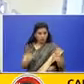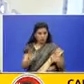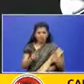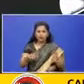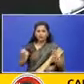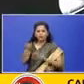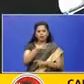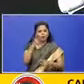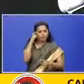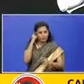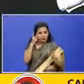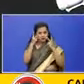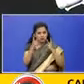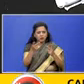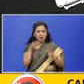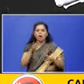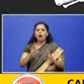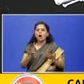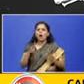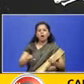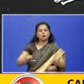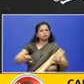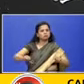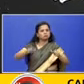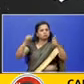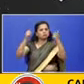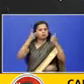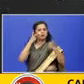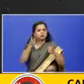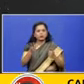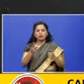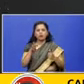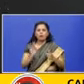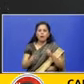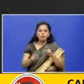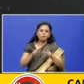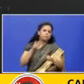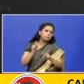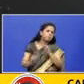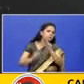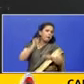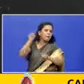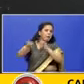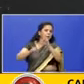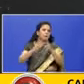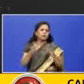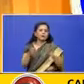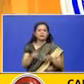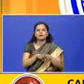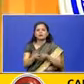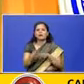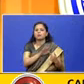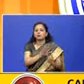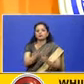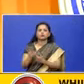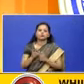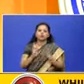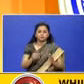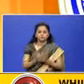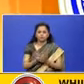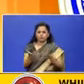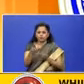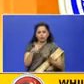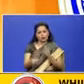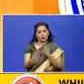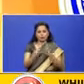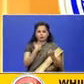कैसे सफलता की नई ऊंचाई पर पहुंचता जाता है, ये इसका भी एक उदाहरण है। आपसे बात